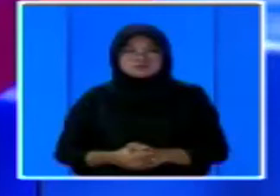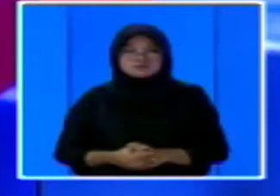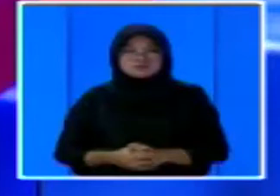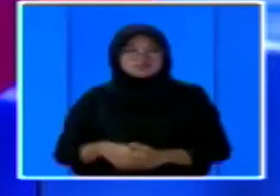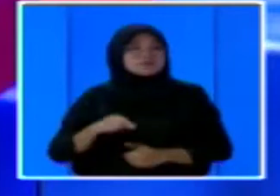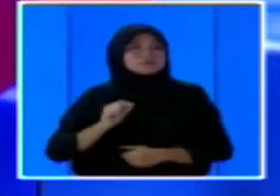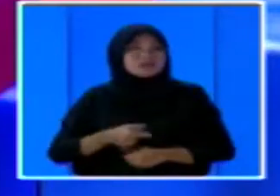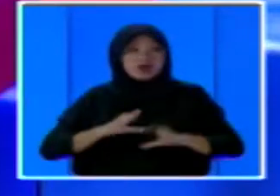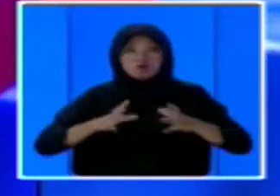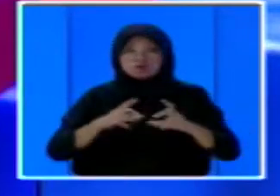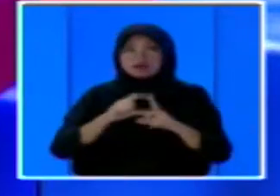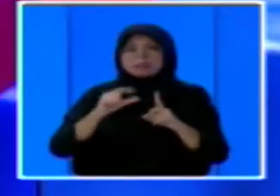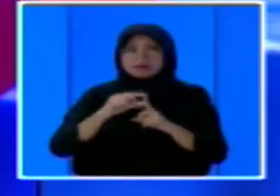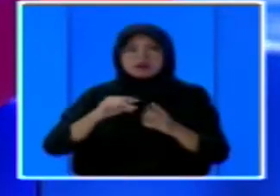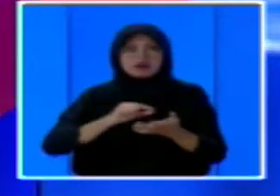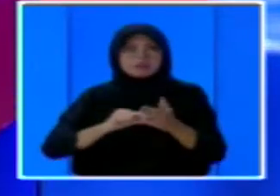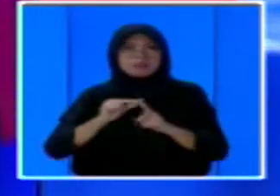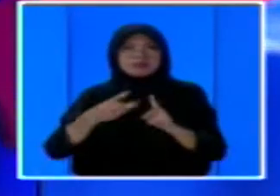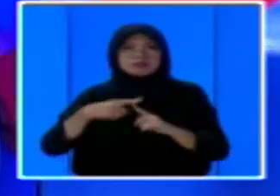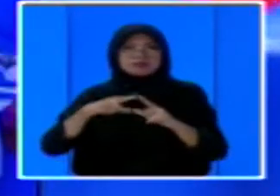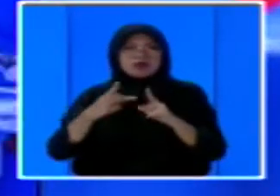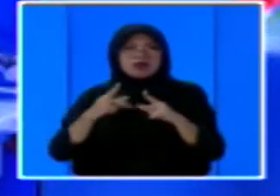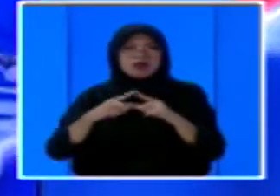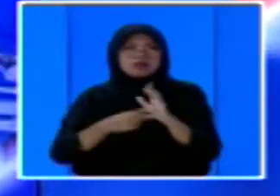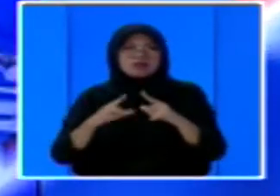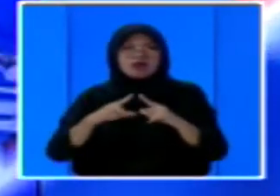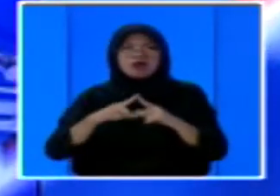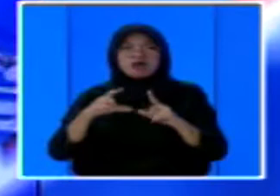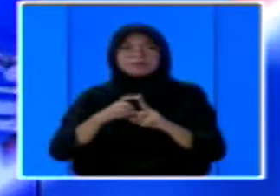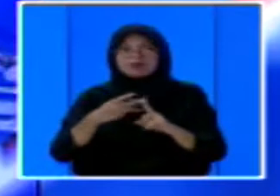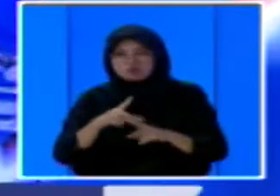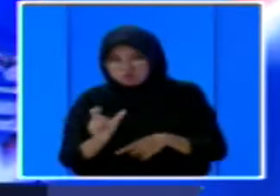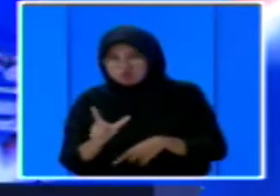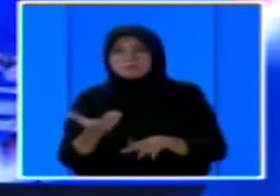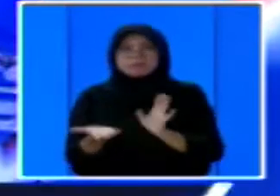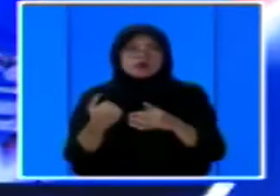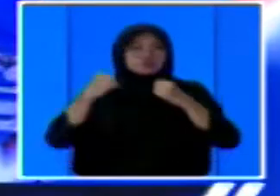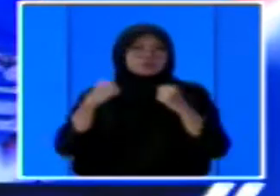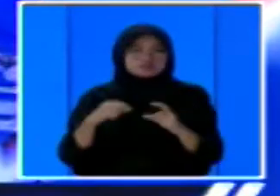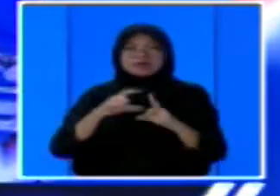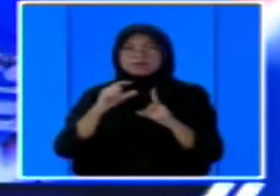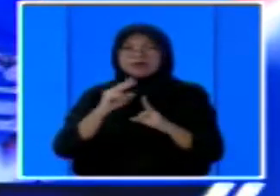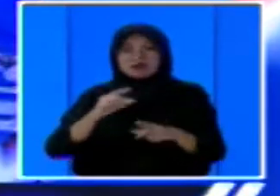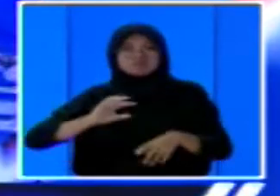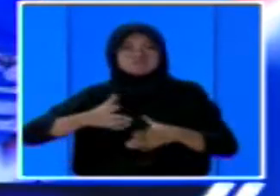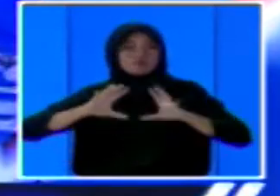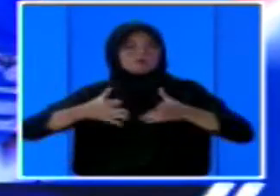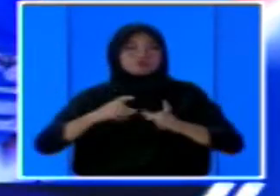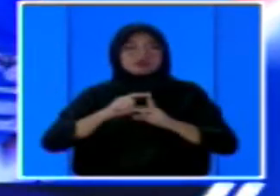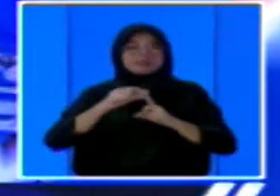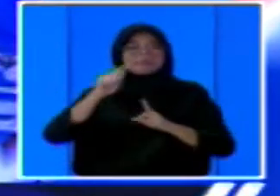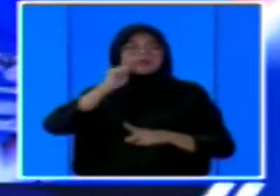Ya, sementara itu pemirsa, anggota DPR petahana Abdul Wahab Dali Munte yang kembali menduduki kursi DPR menjadi anggota